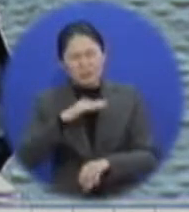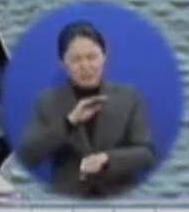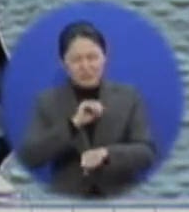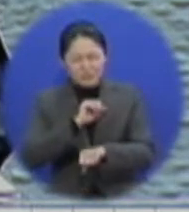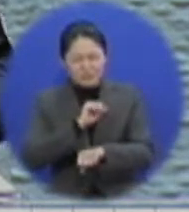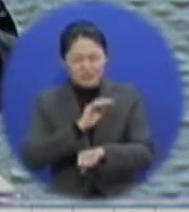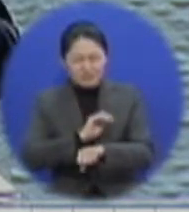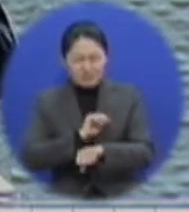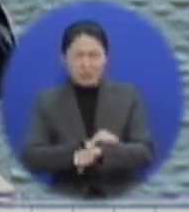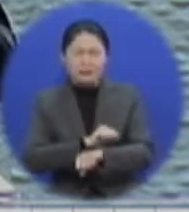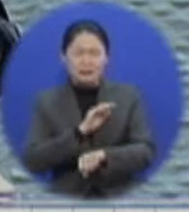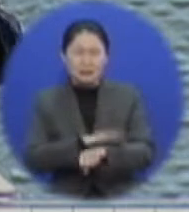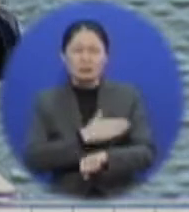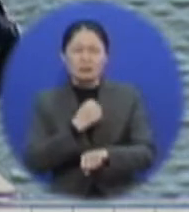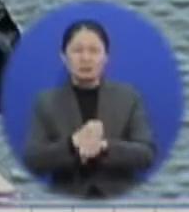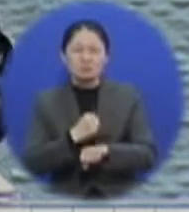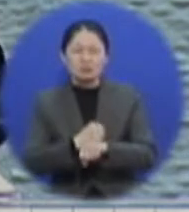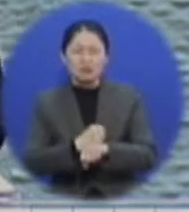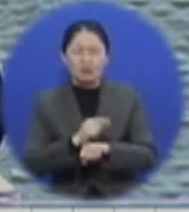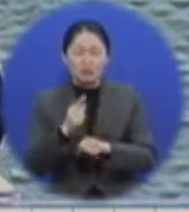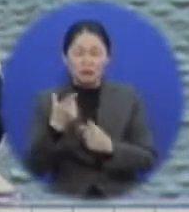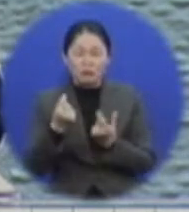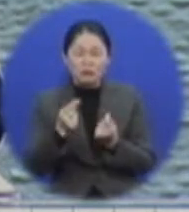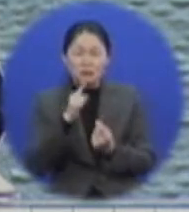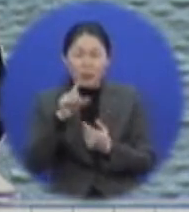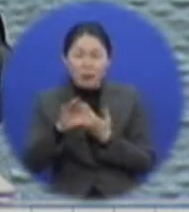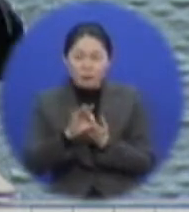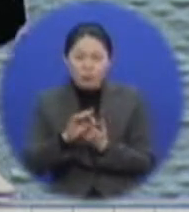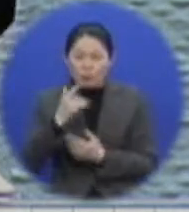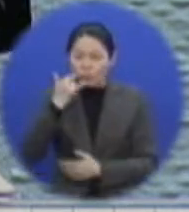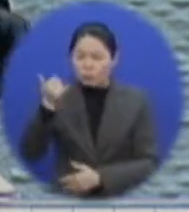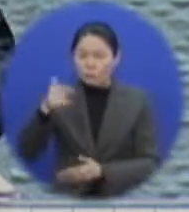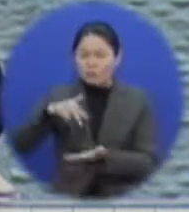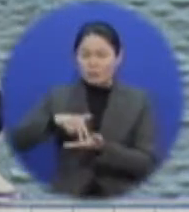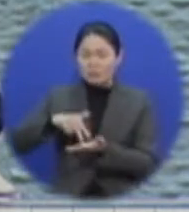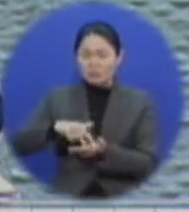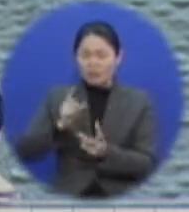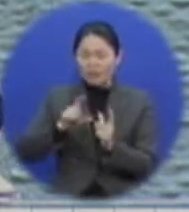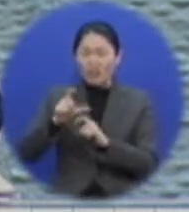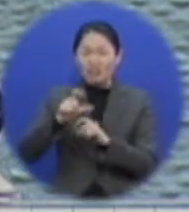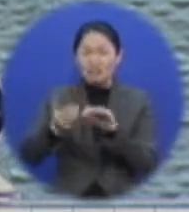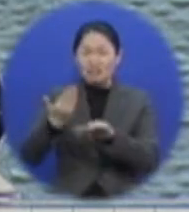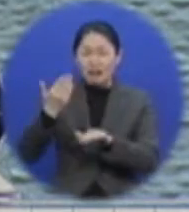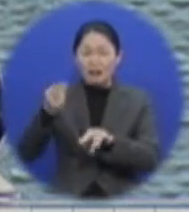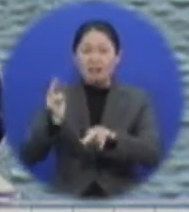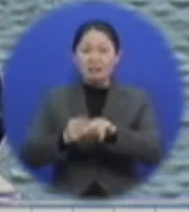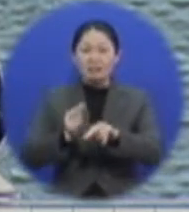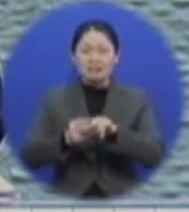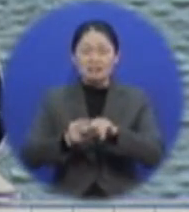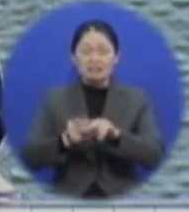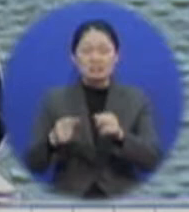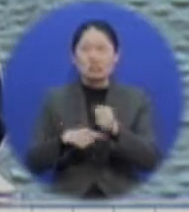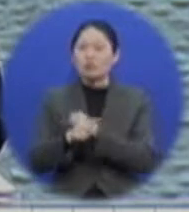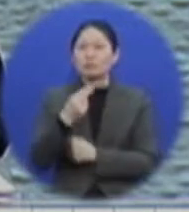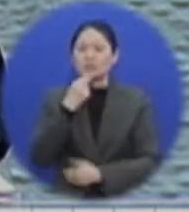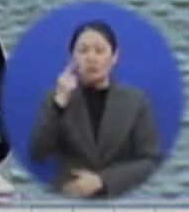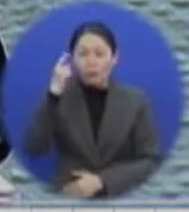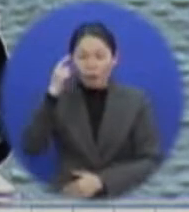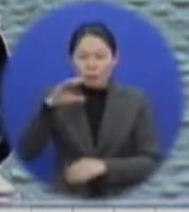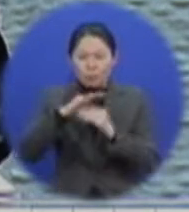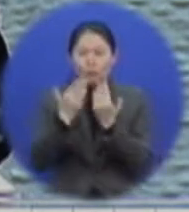자 그러면 부모와 뇌를 다 거두게 되었습니다 더 이상 매 들 이유가 없어요 다 해결된 거니까